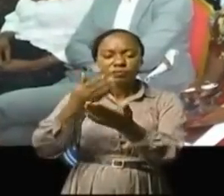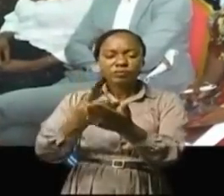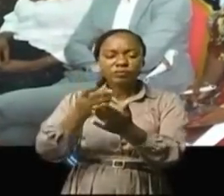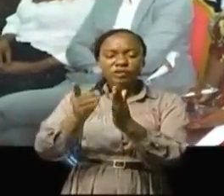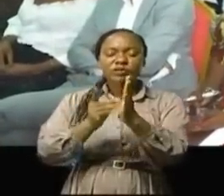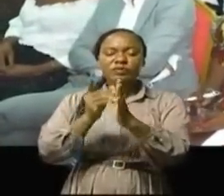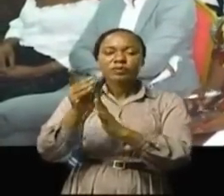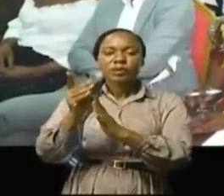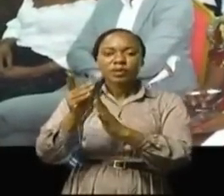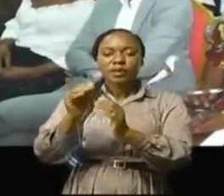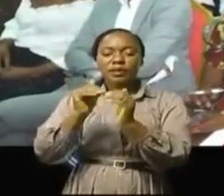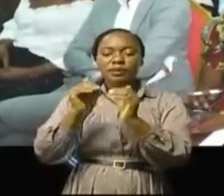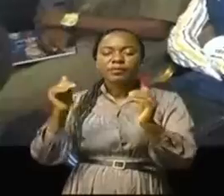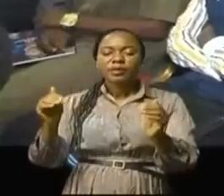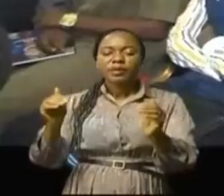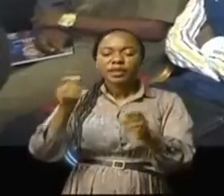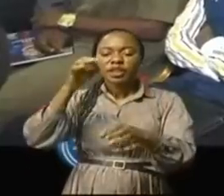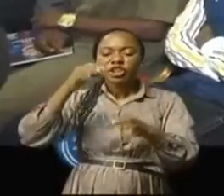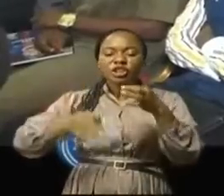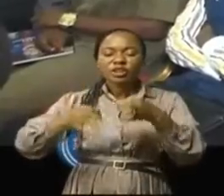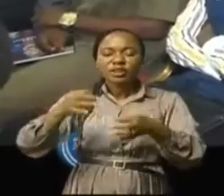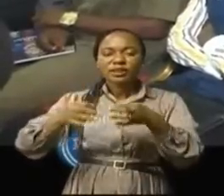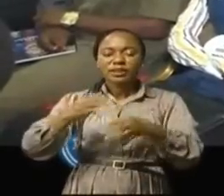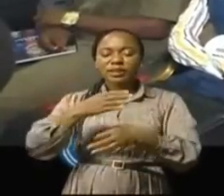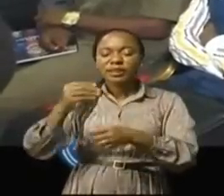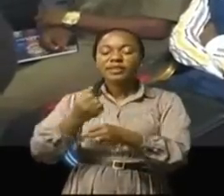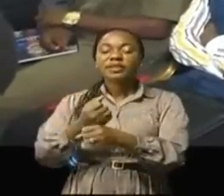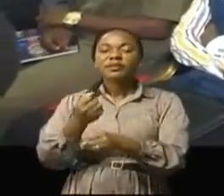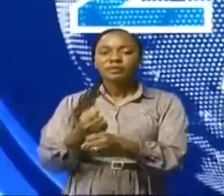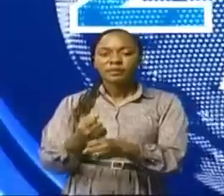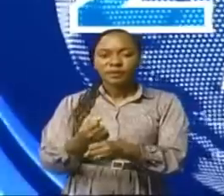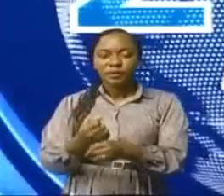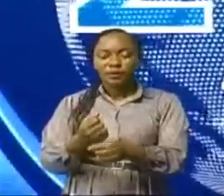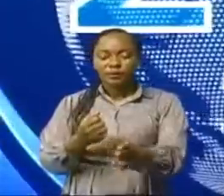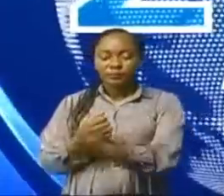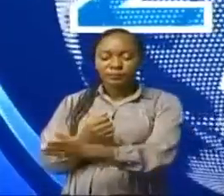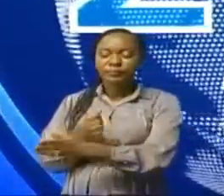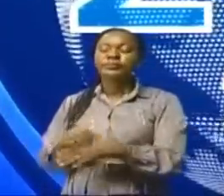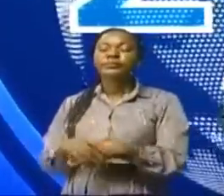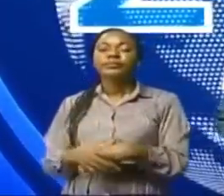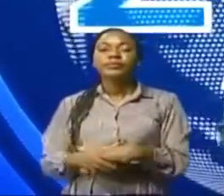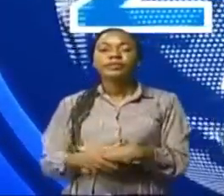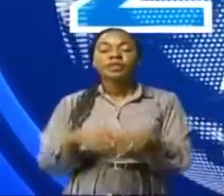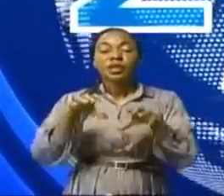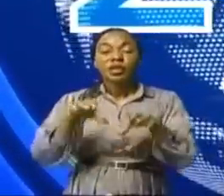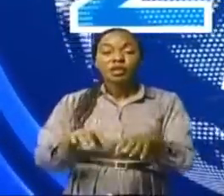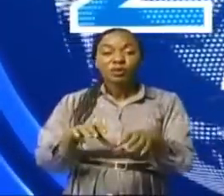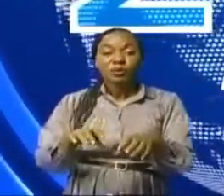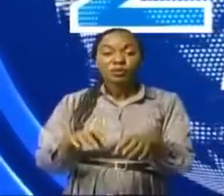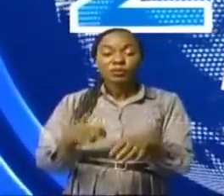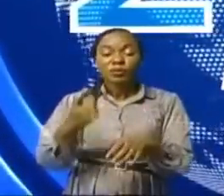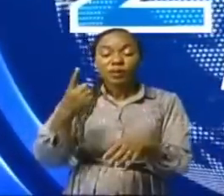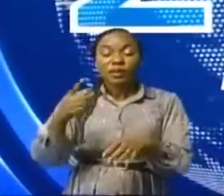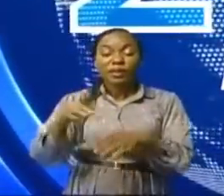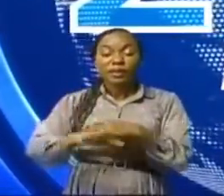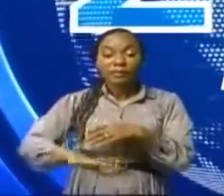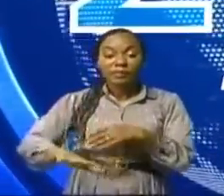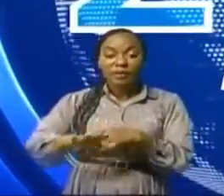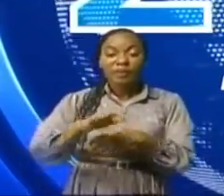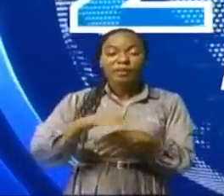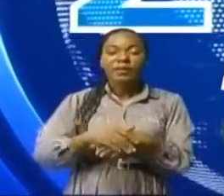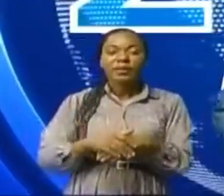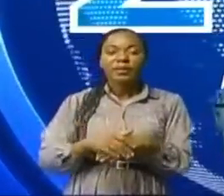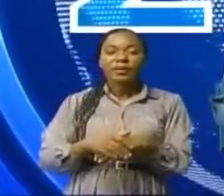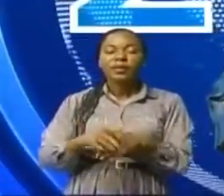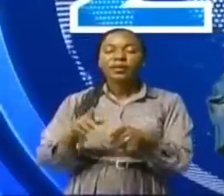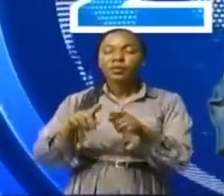l'émergence: la paix, la justice et le travail. La RDC, un des 30 pays d'Afrique qui a un